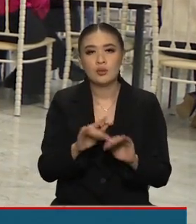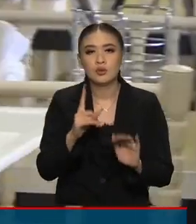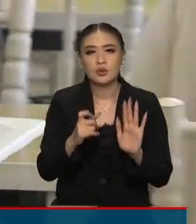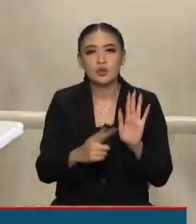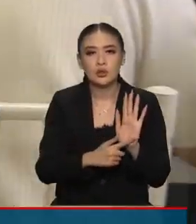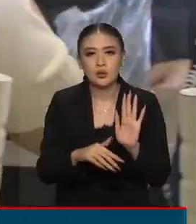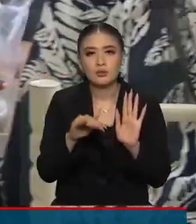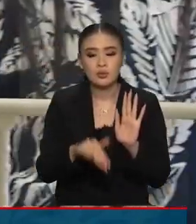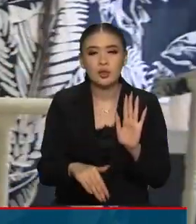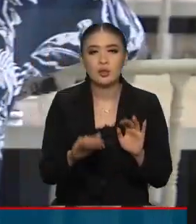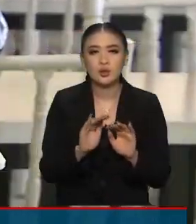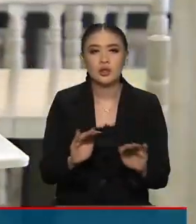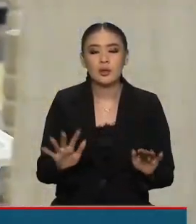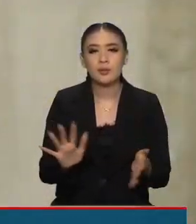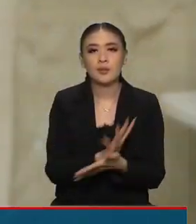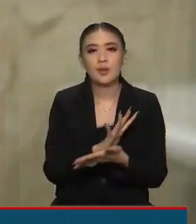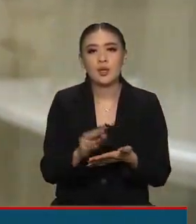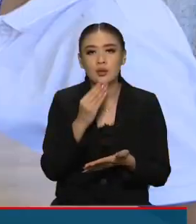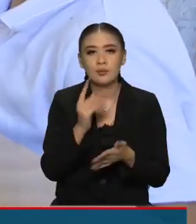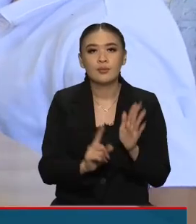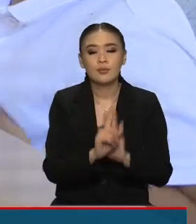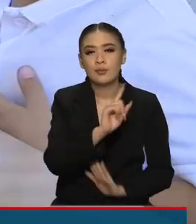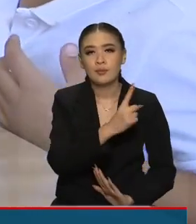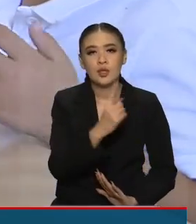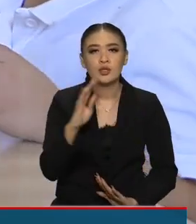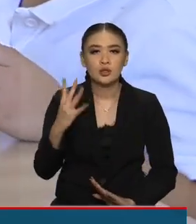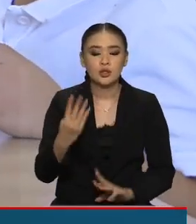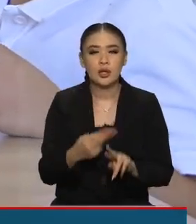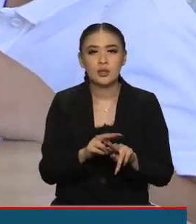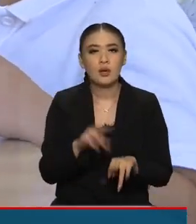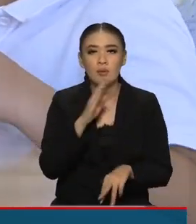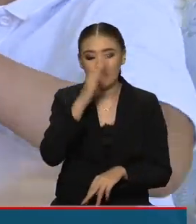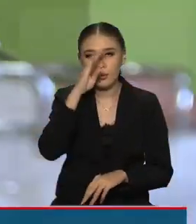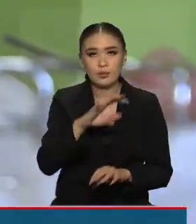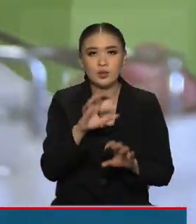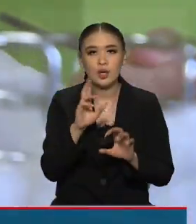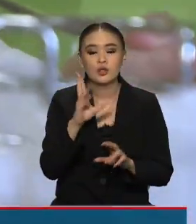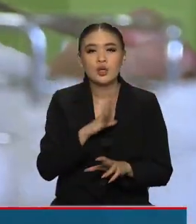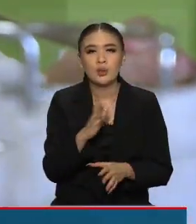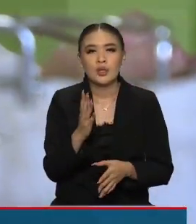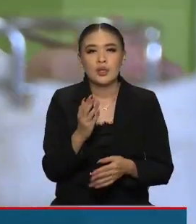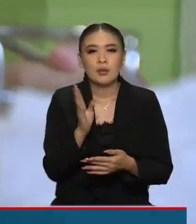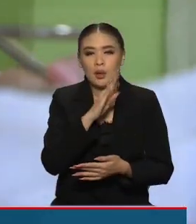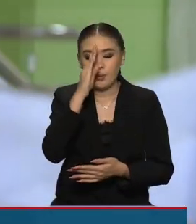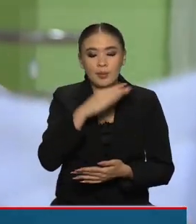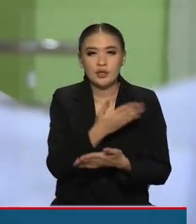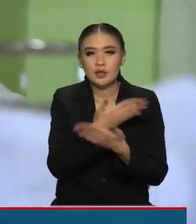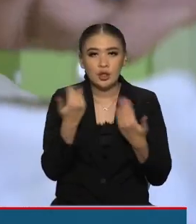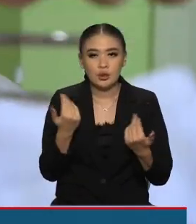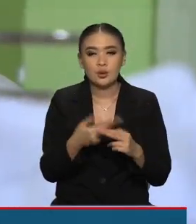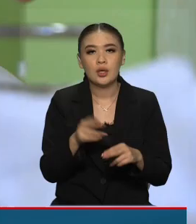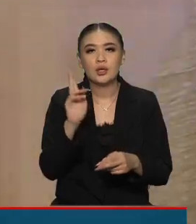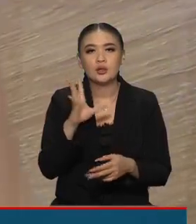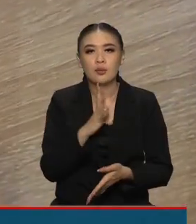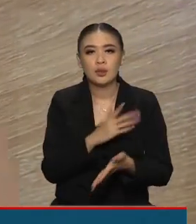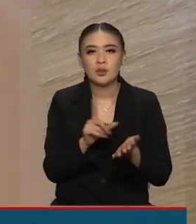тегін тамақтанады. Олардың дені бастауыш сынып оқушылары. Сондай-ақ ата-ана қамқорынан айырылған балғындар, атаулы әлеуметтік жәрдемақы алатын,